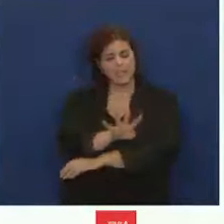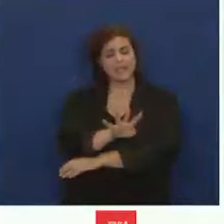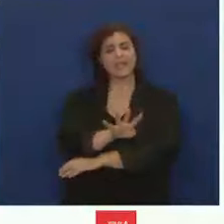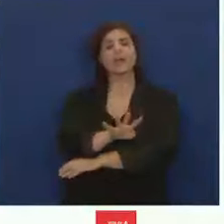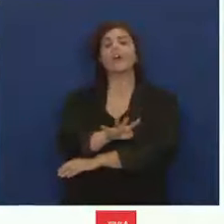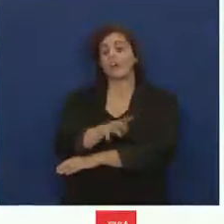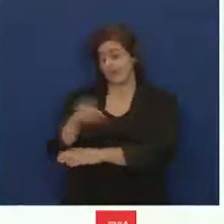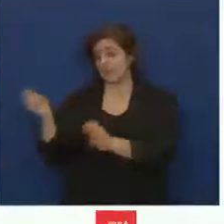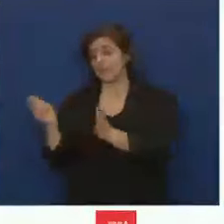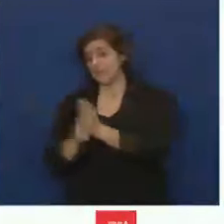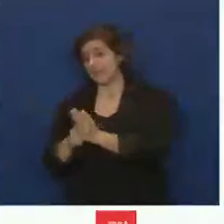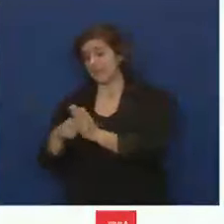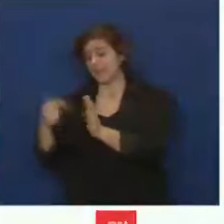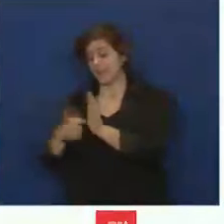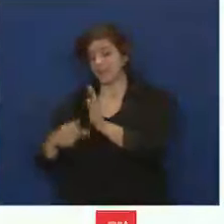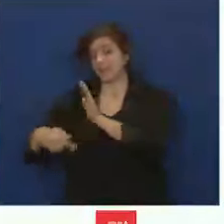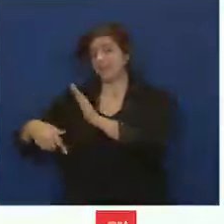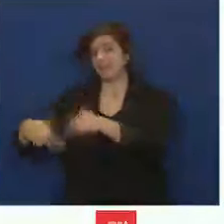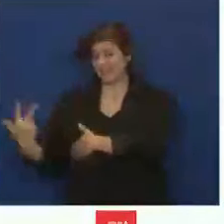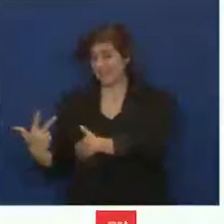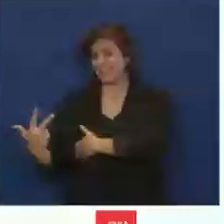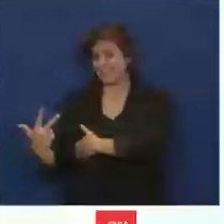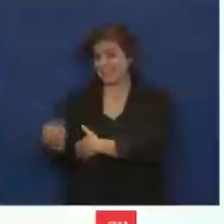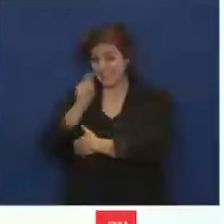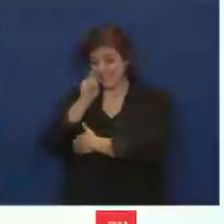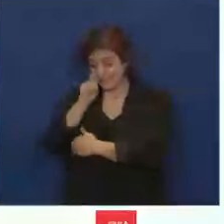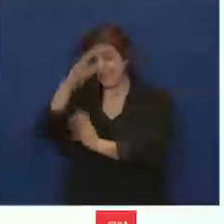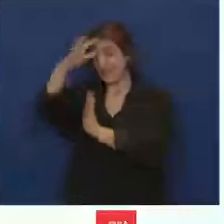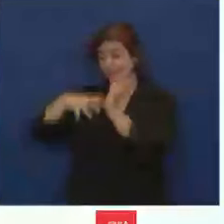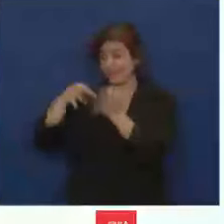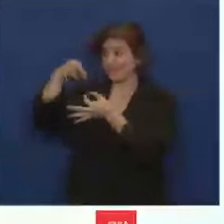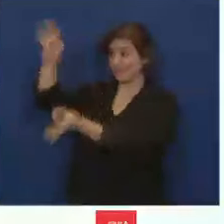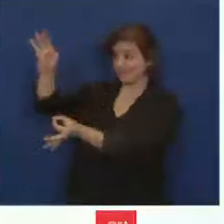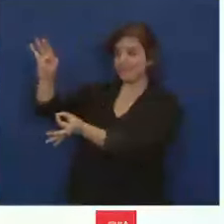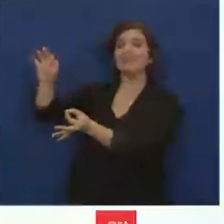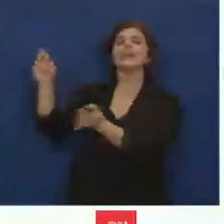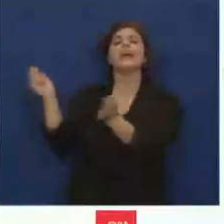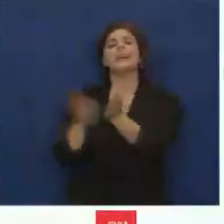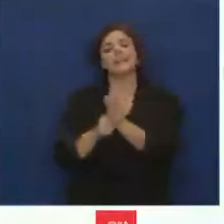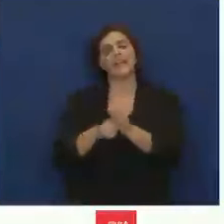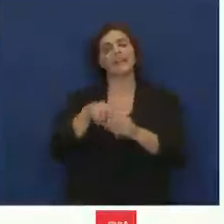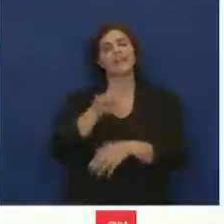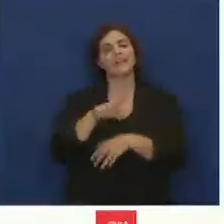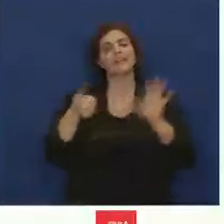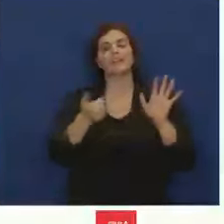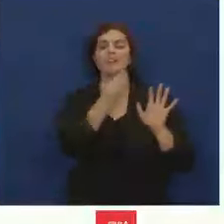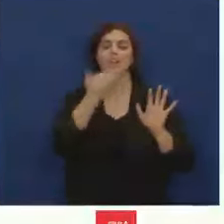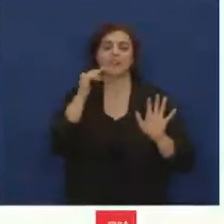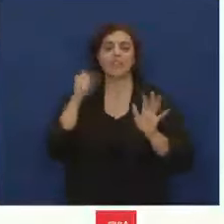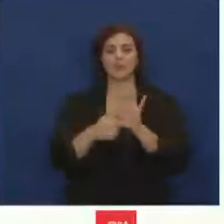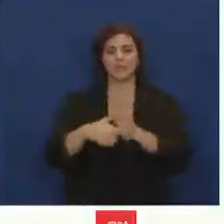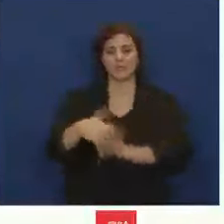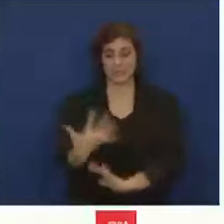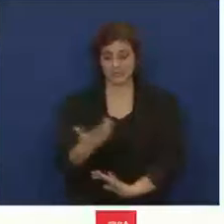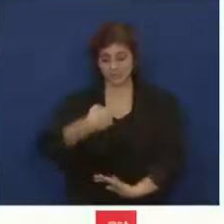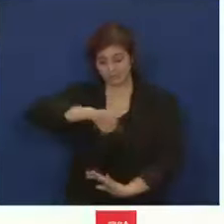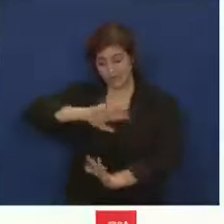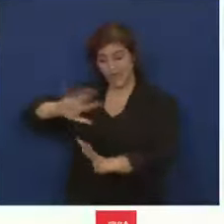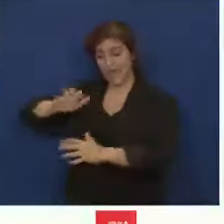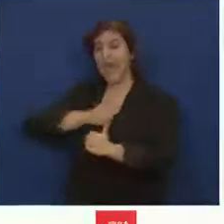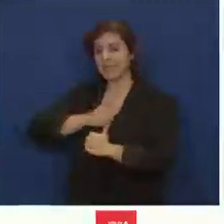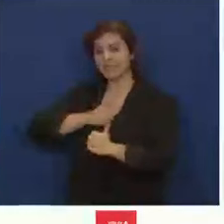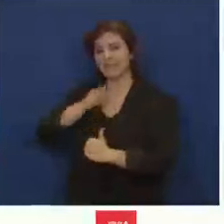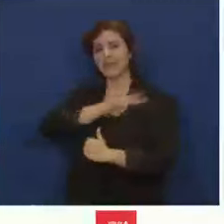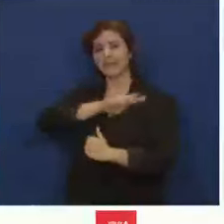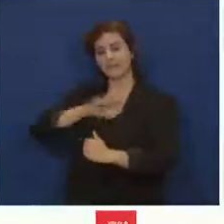rapport en janvier 2013 et notre Conseil a accepté dans sa séance du 26 janvier 2015 une indemnité versée par